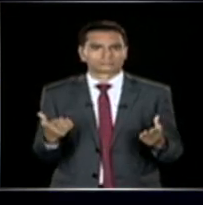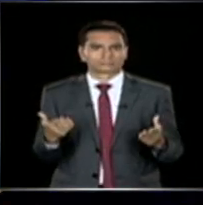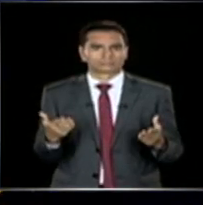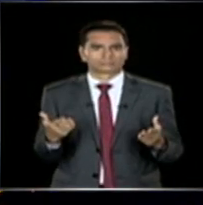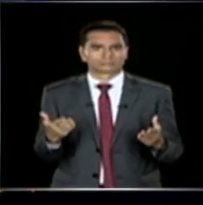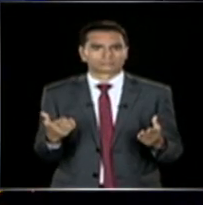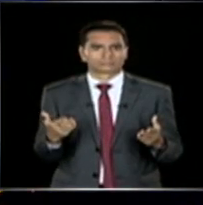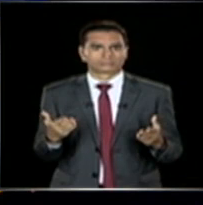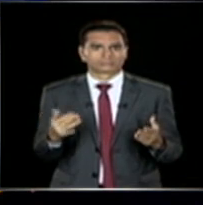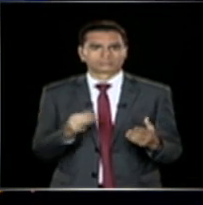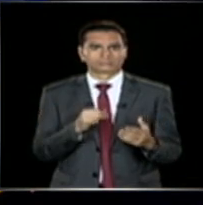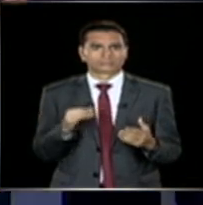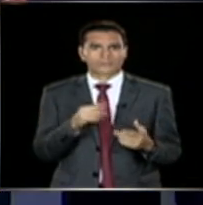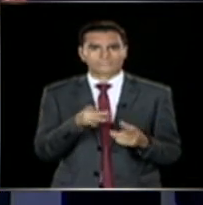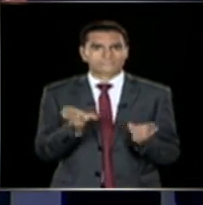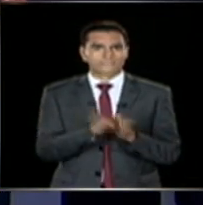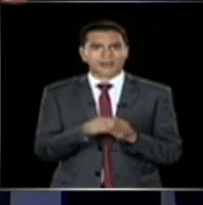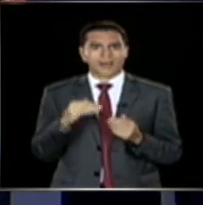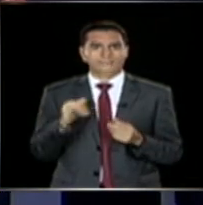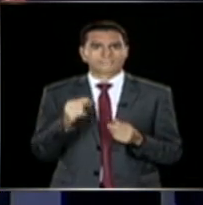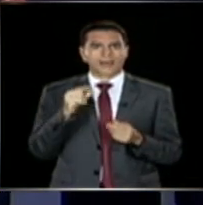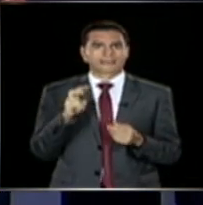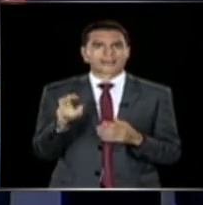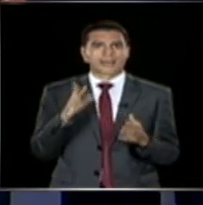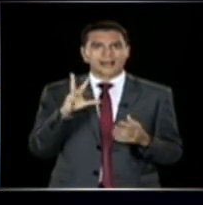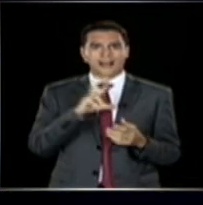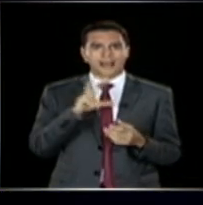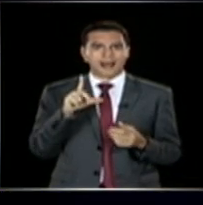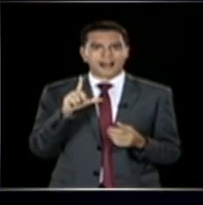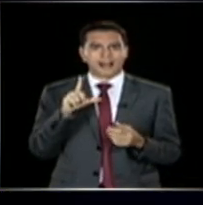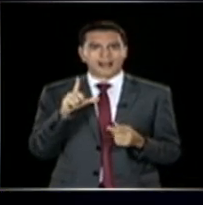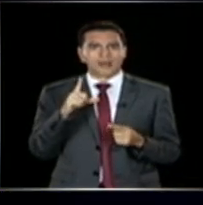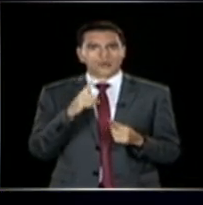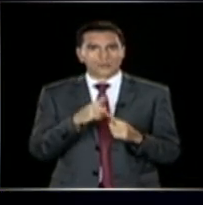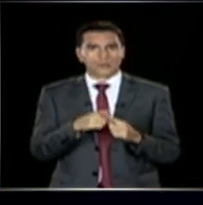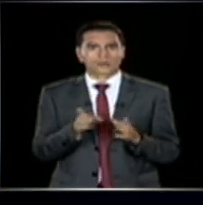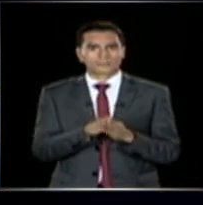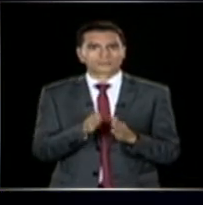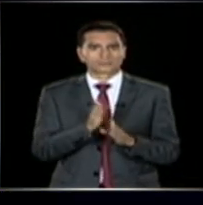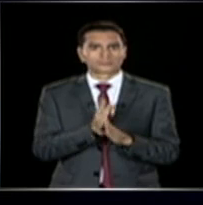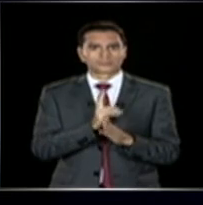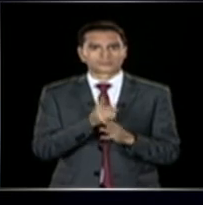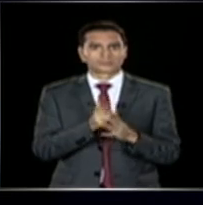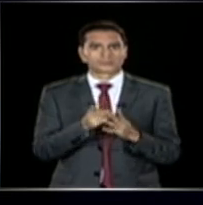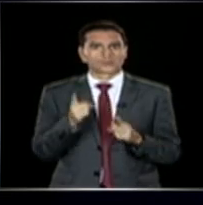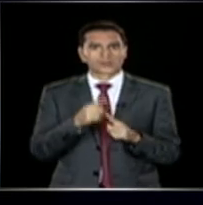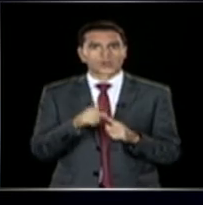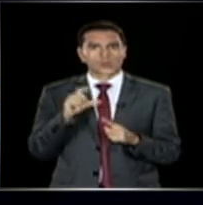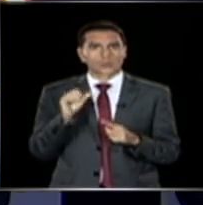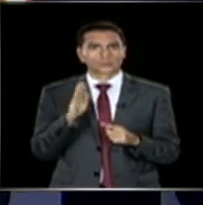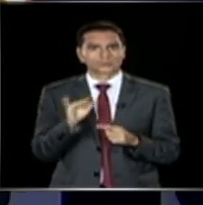لا ده كانت مع حمادة هلال. أيوة ماشي، أنا موافق، مع حمادة هلال صح. وكانت معاها كمان